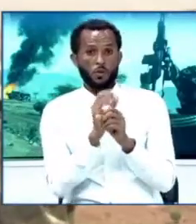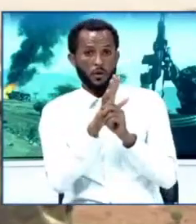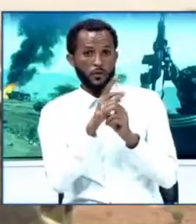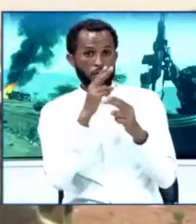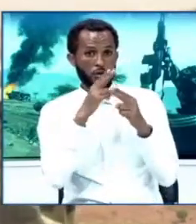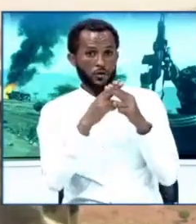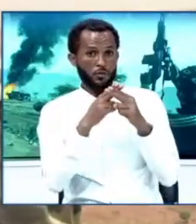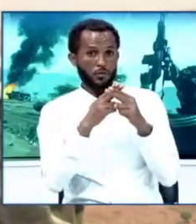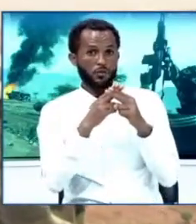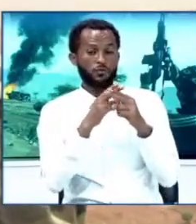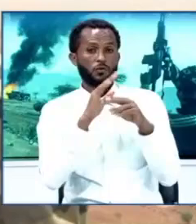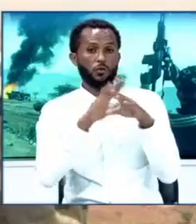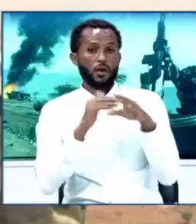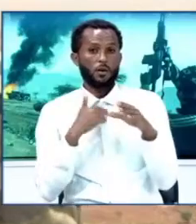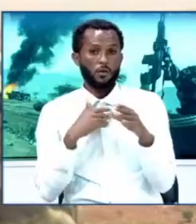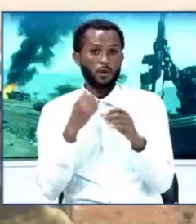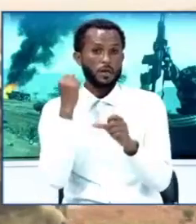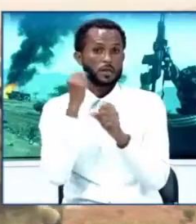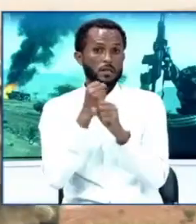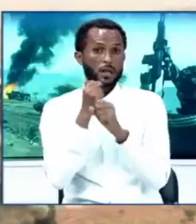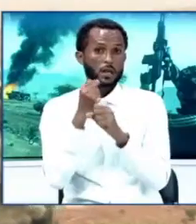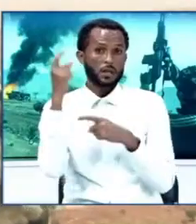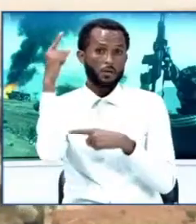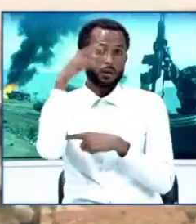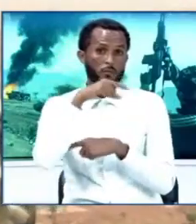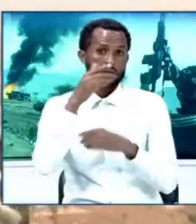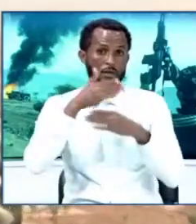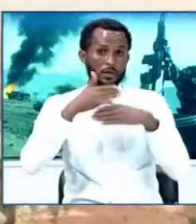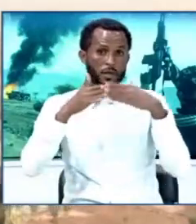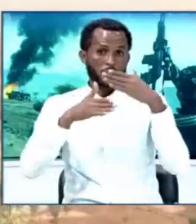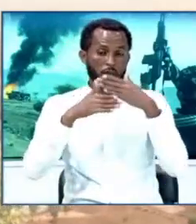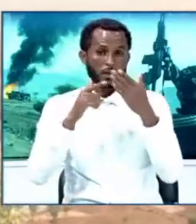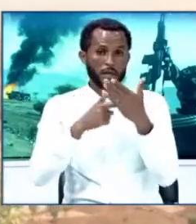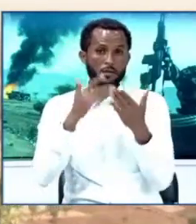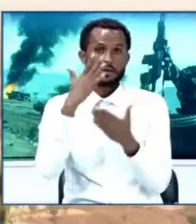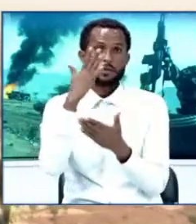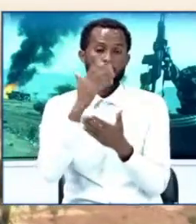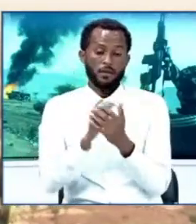ኣሎ። ስርሒትና ውዕልና በዚ ደረጃ እዚ ነዚ ዝመስል